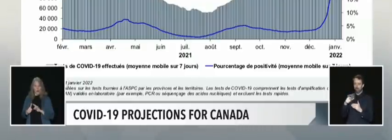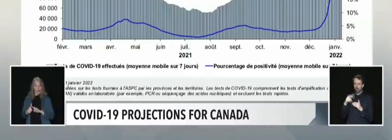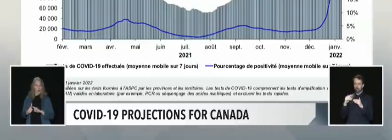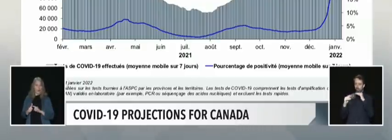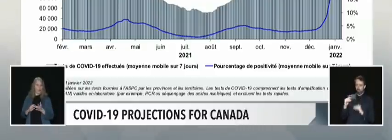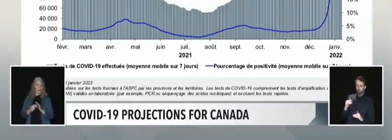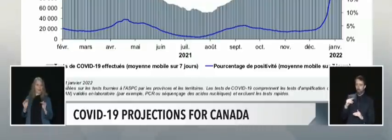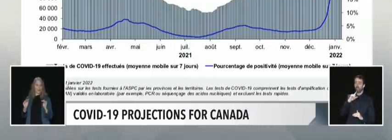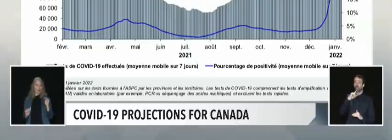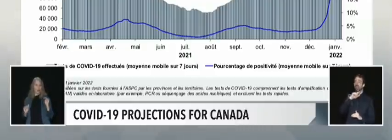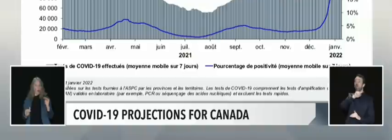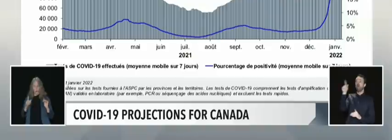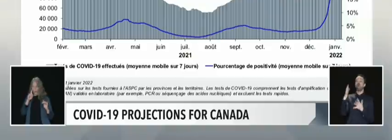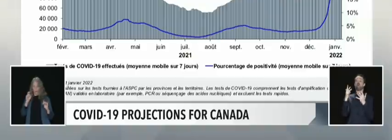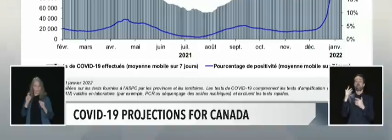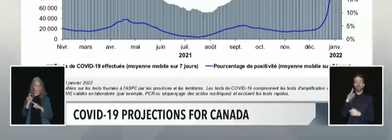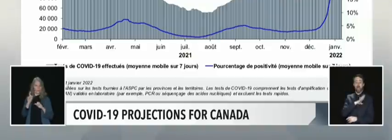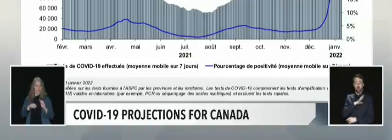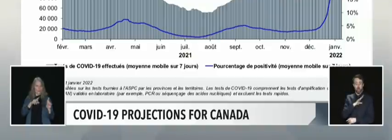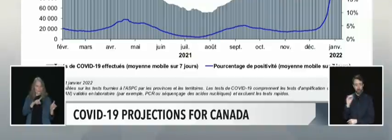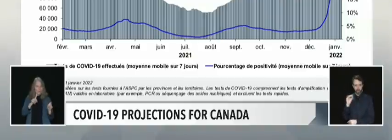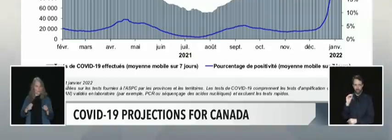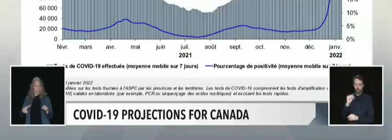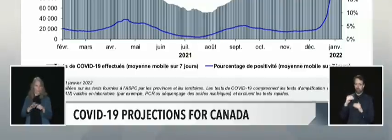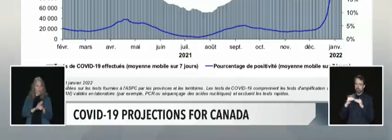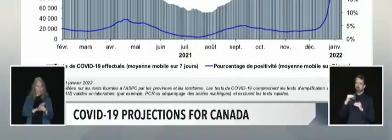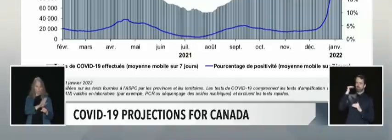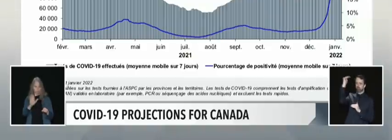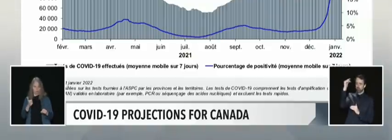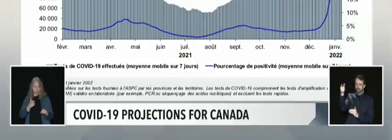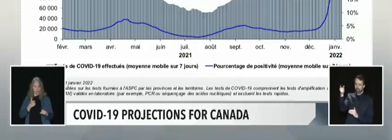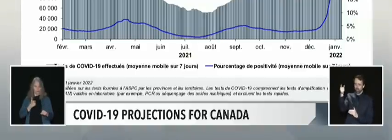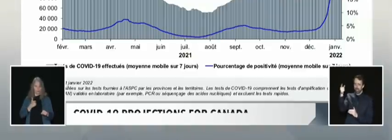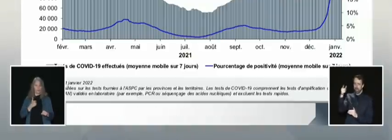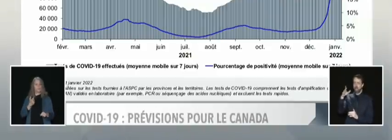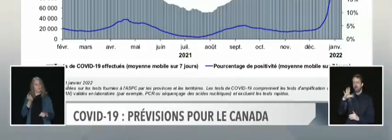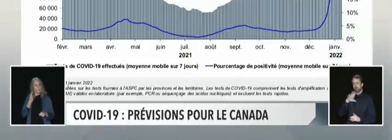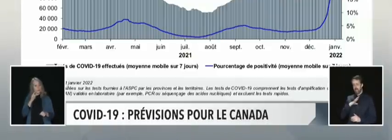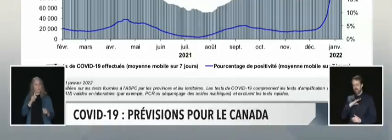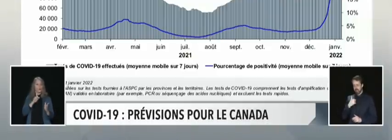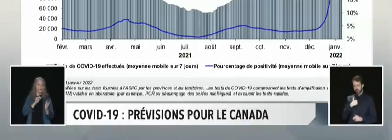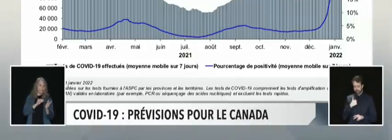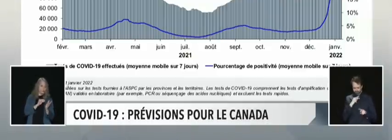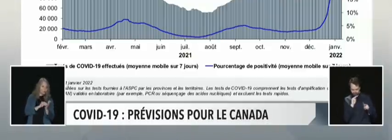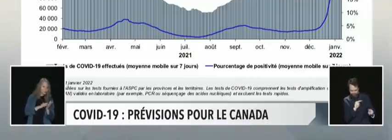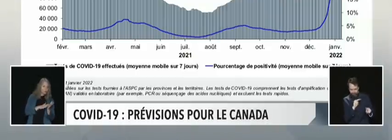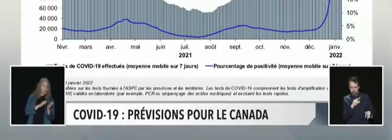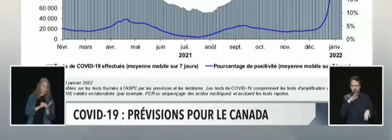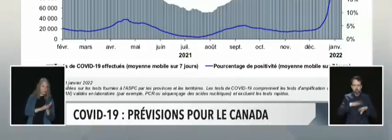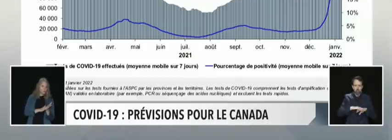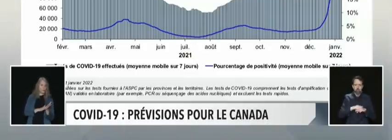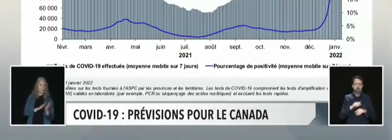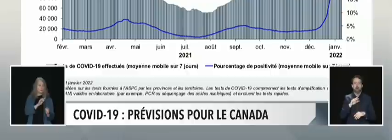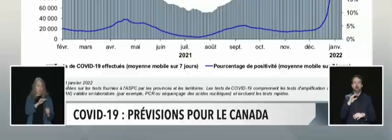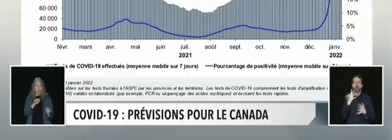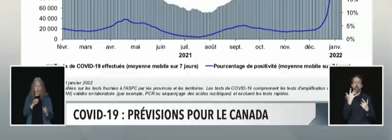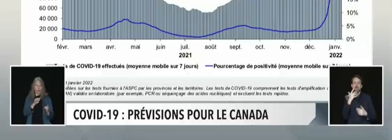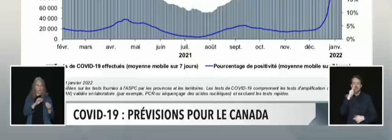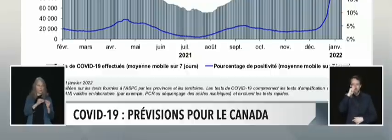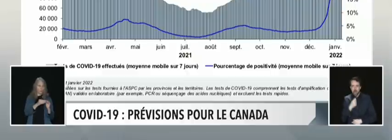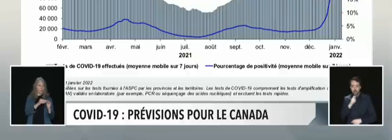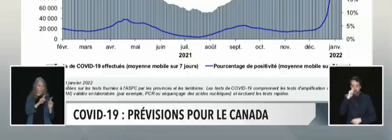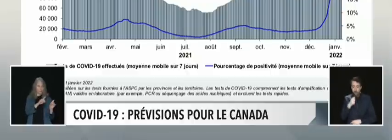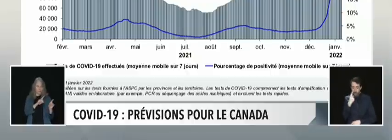population en général. Néanmoins, le suivi de la tendance en ce qui concerne cet indicateur peut nous aider à